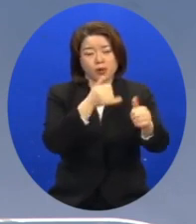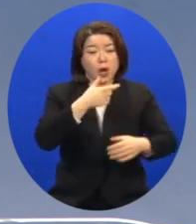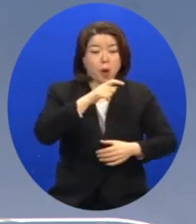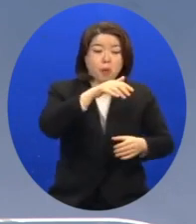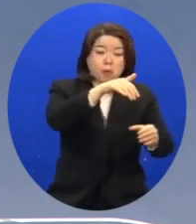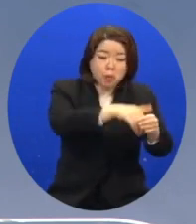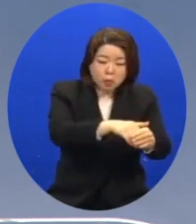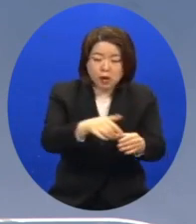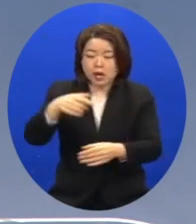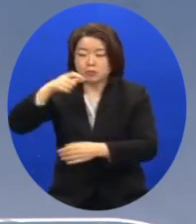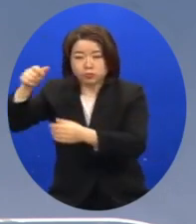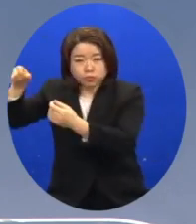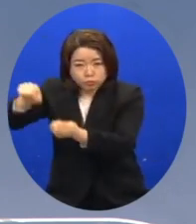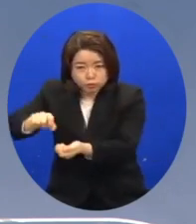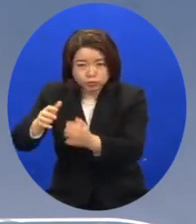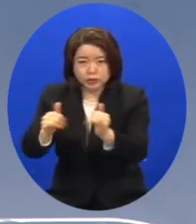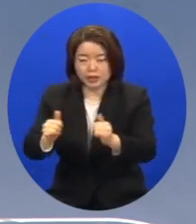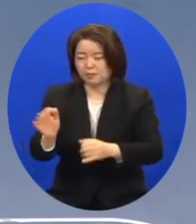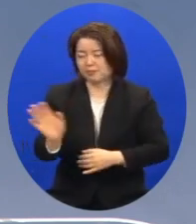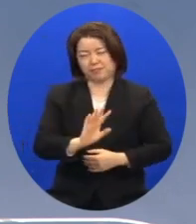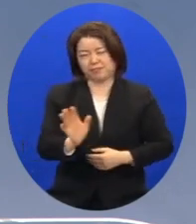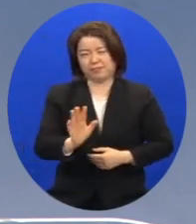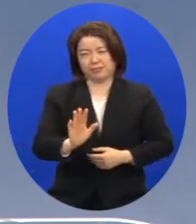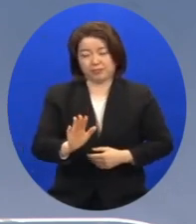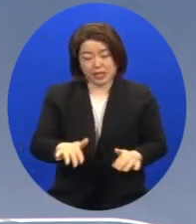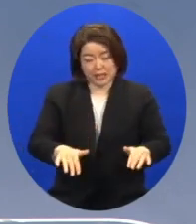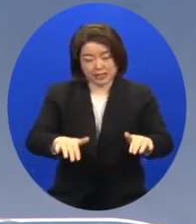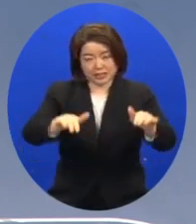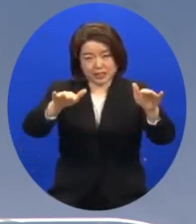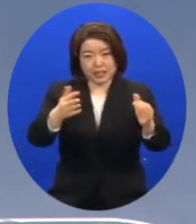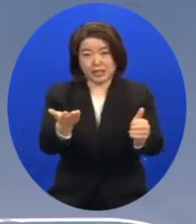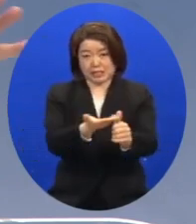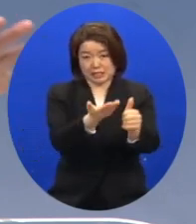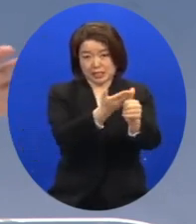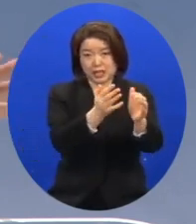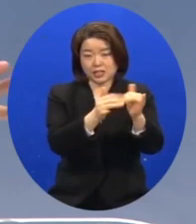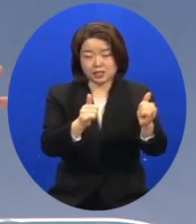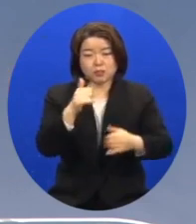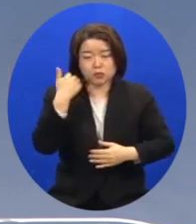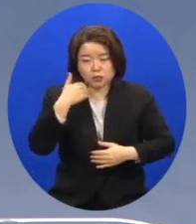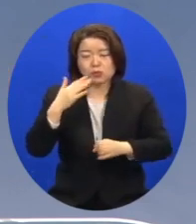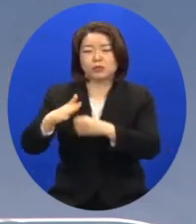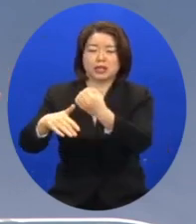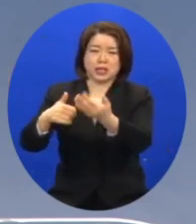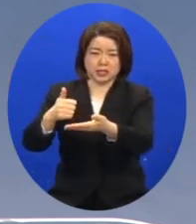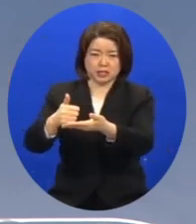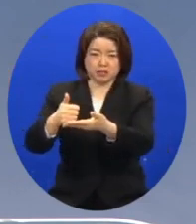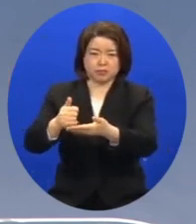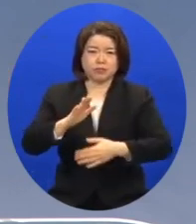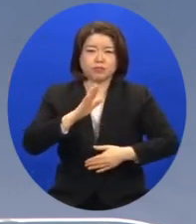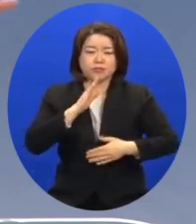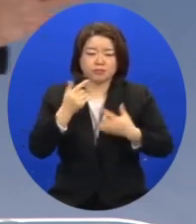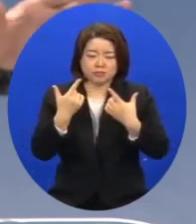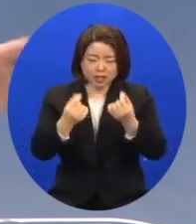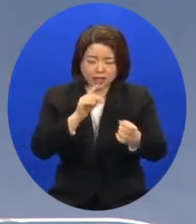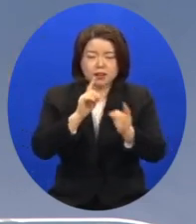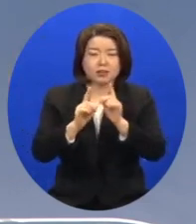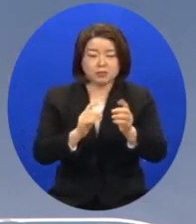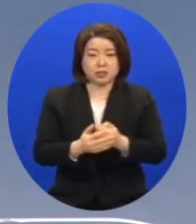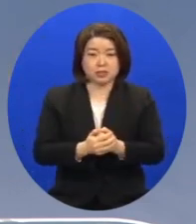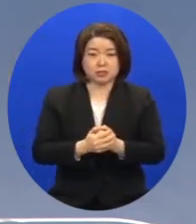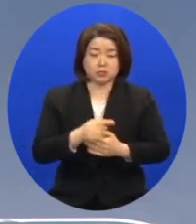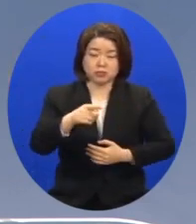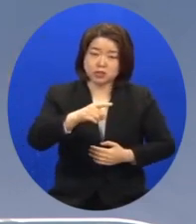아무것도 아니요 자라게 하시는 분은 하나님이십니다 너무나 당연한 말이 잖아요 여러분 중에 이 정도도 이해